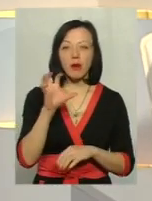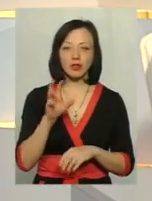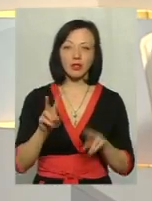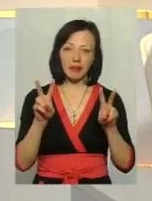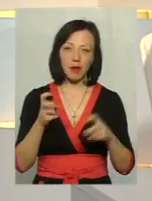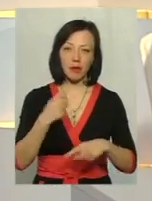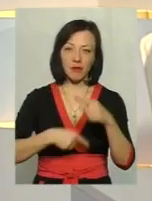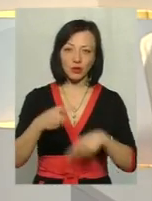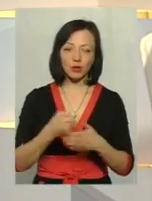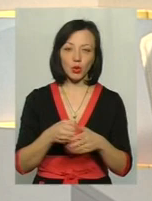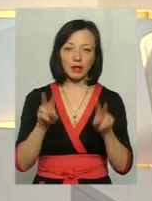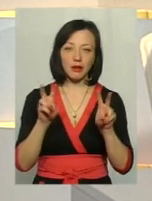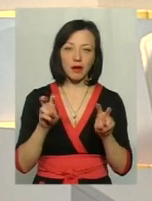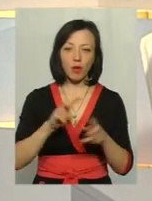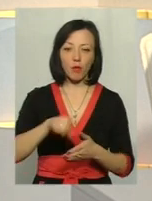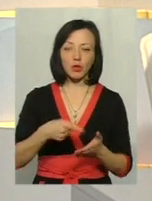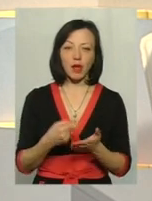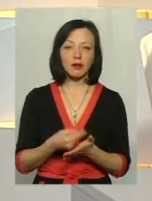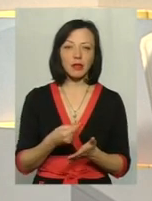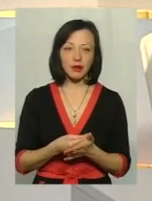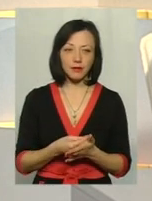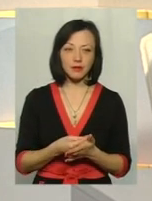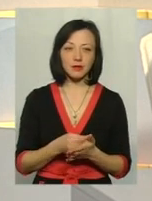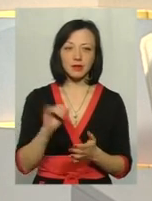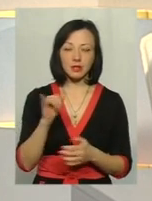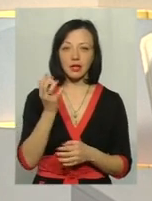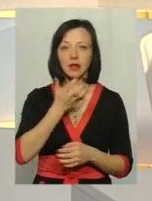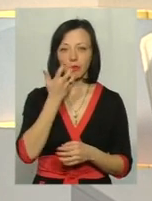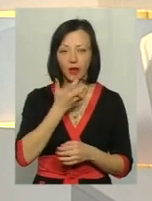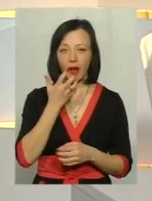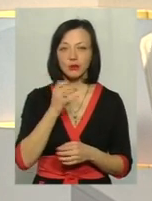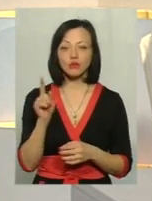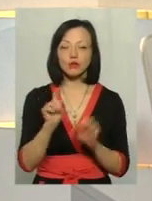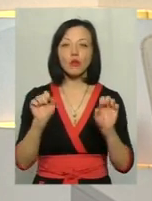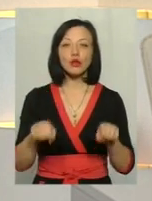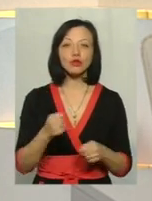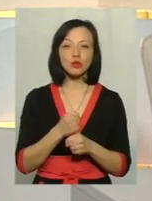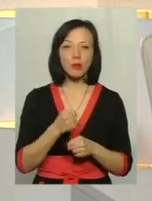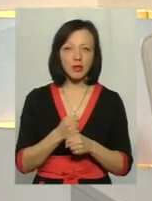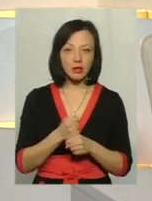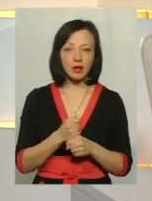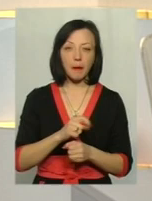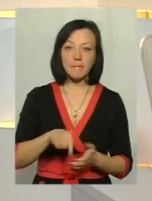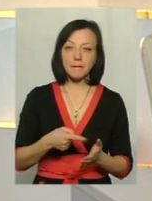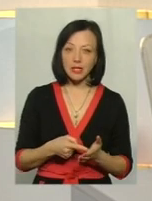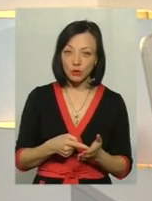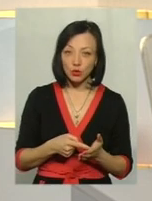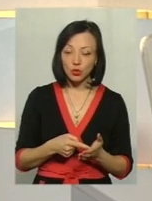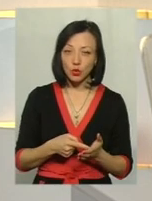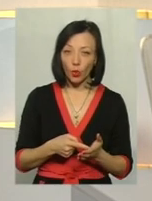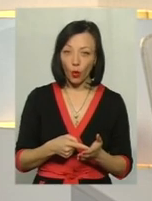до теми комунальних тарифів і тепла. І що може зробити місто для того,